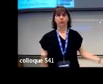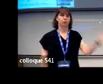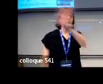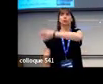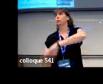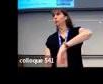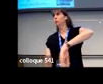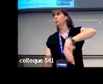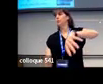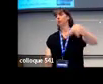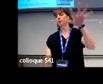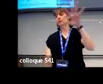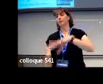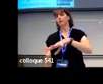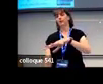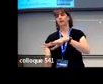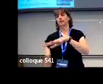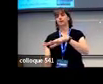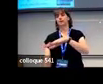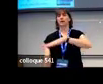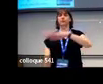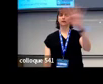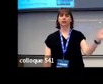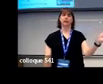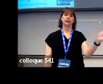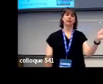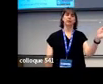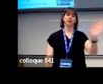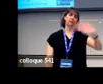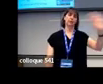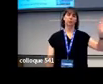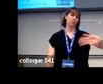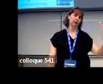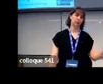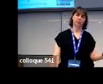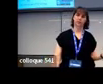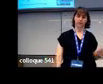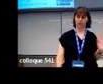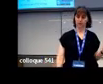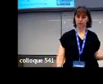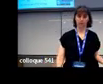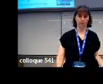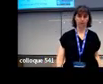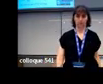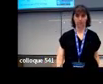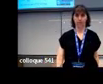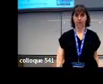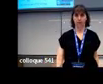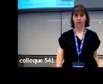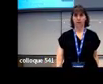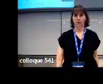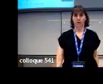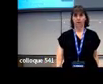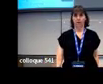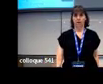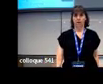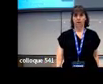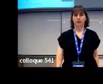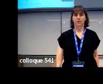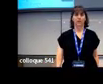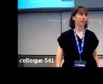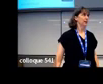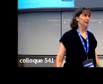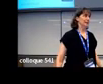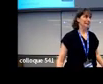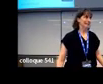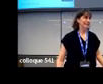Et tout ça, c'est sur YouTube. Donc, puis je les ai mis en CC BY, fait que chaque vidéo peut être réutilisée, transformée.